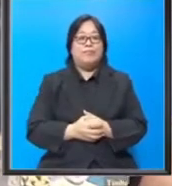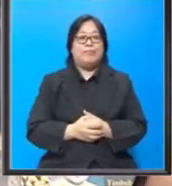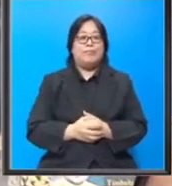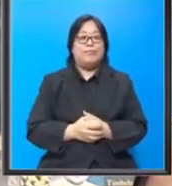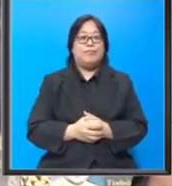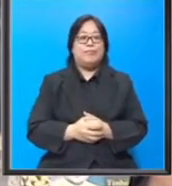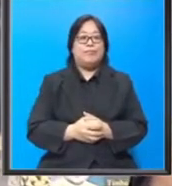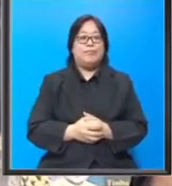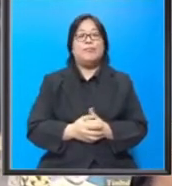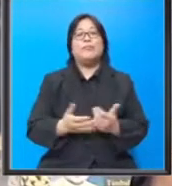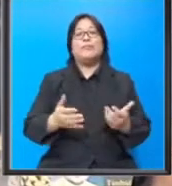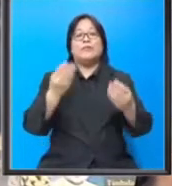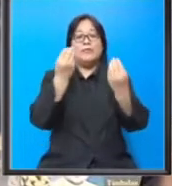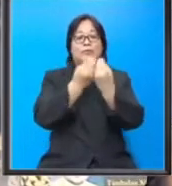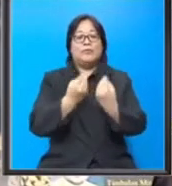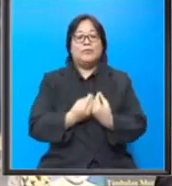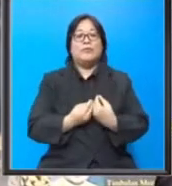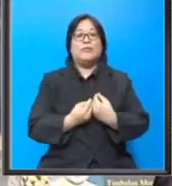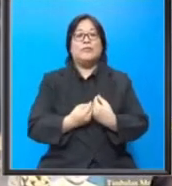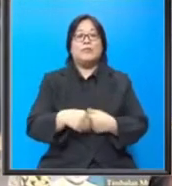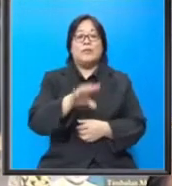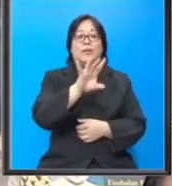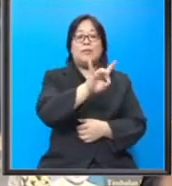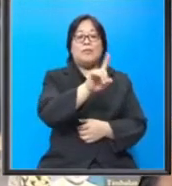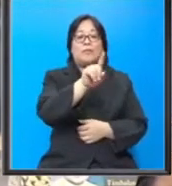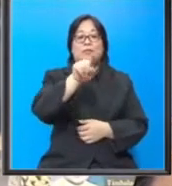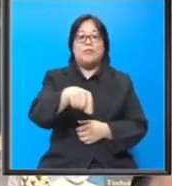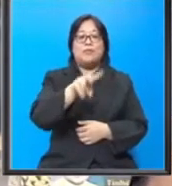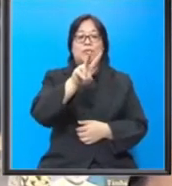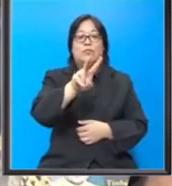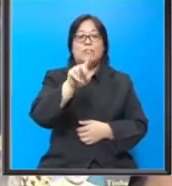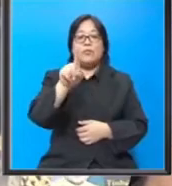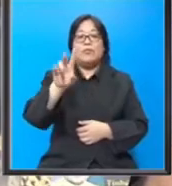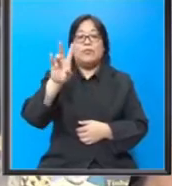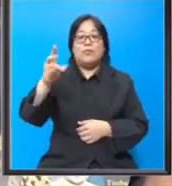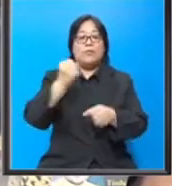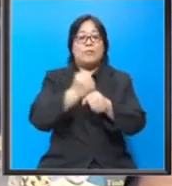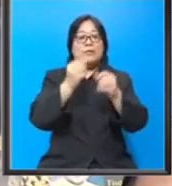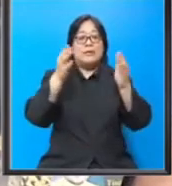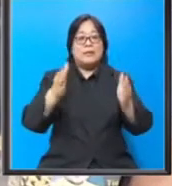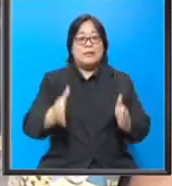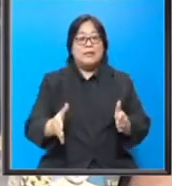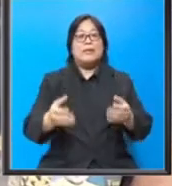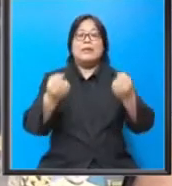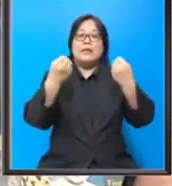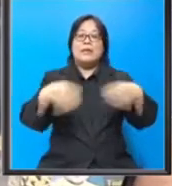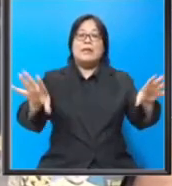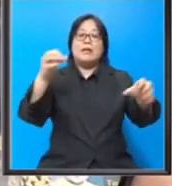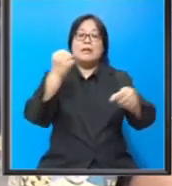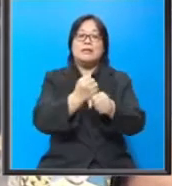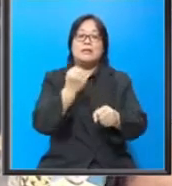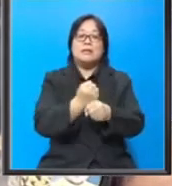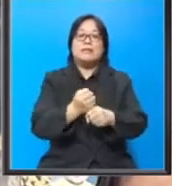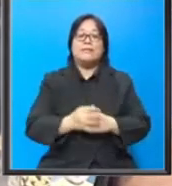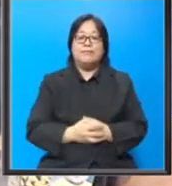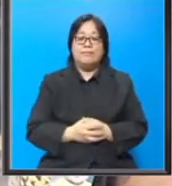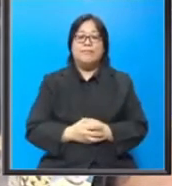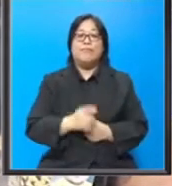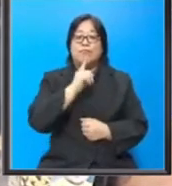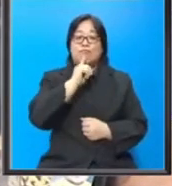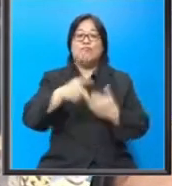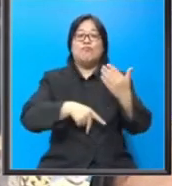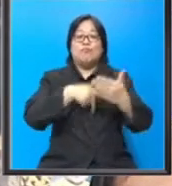itu Hai seramai 880 1212 pekerja telah kehilangan pekerjaan walaupun